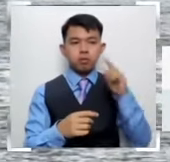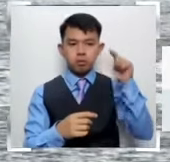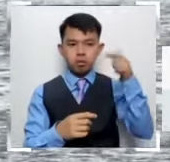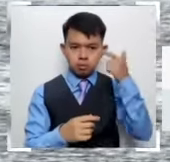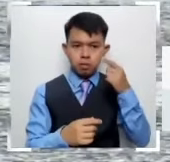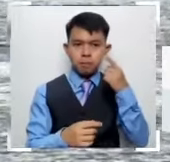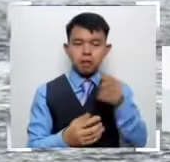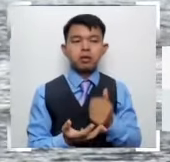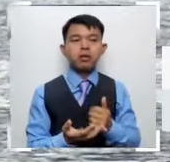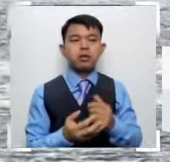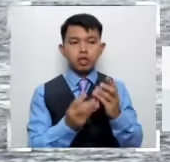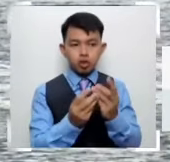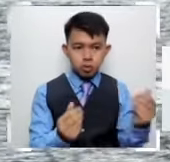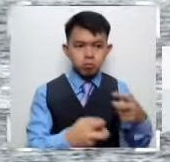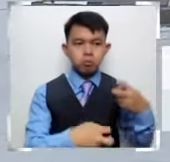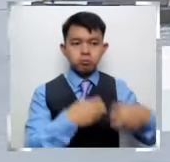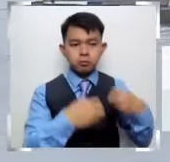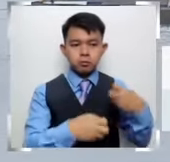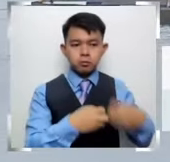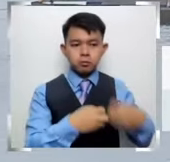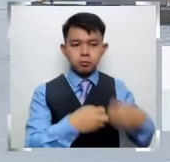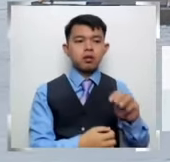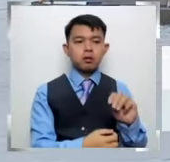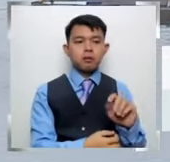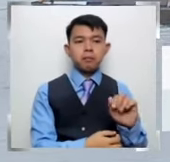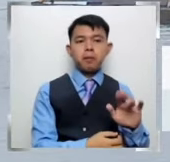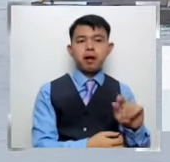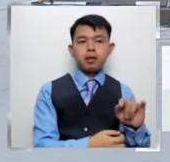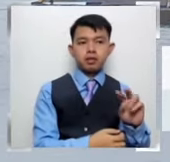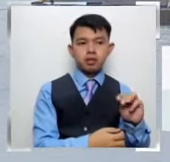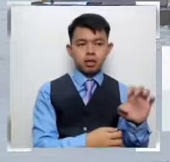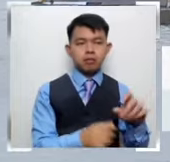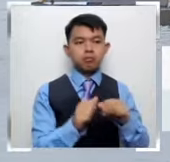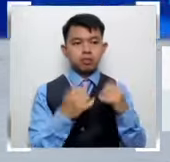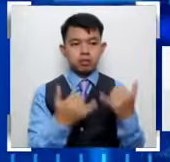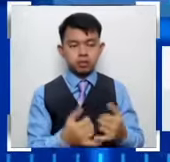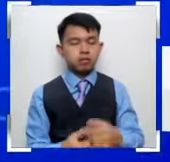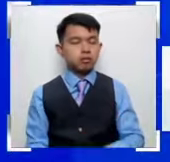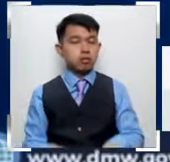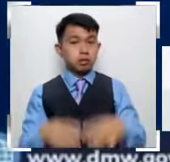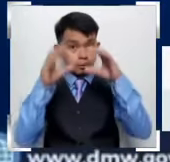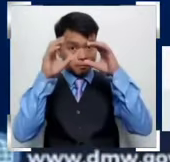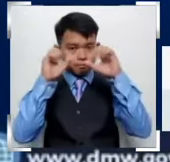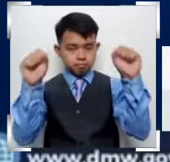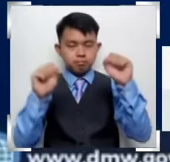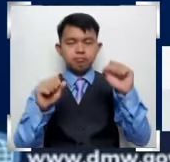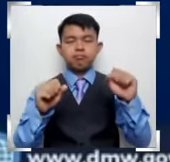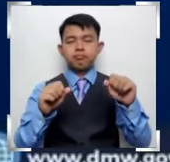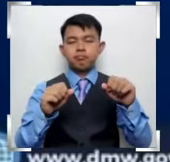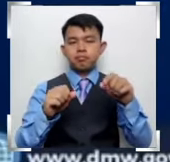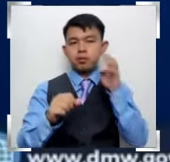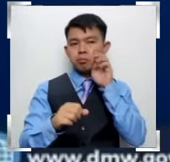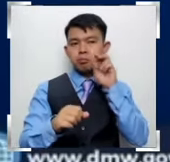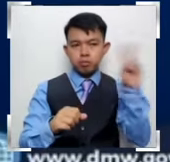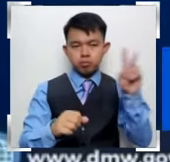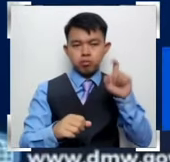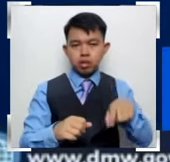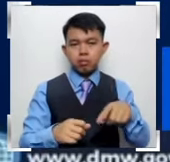Maritime Safety Agency. Mismong Pangulo na raw ang nag-utos, dapat matugunan ito. He really is the one